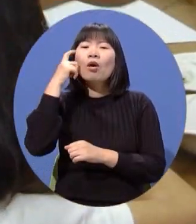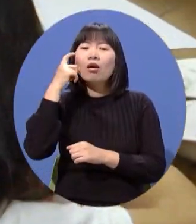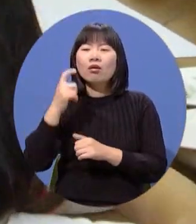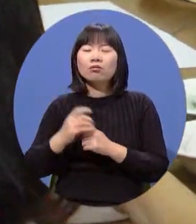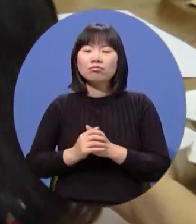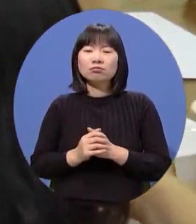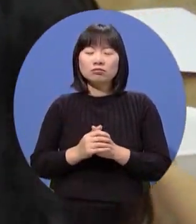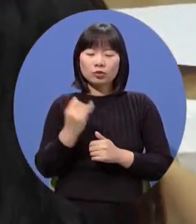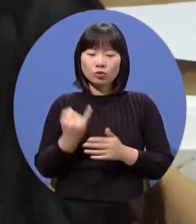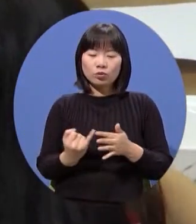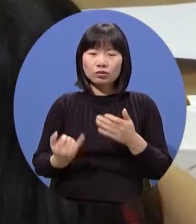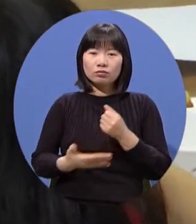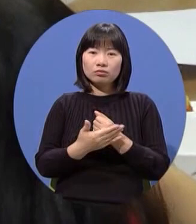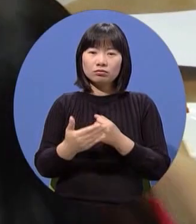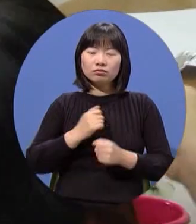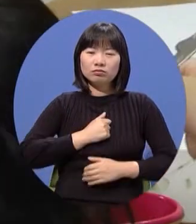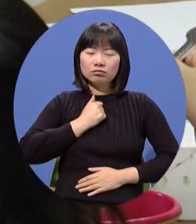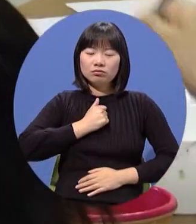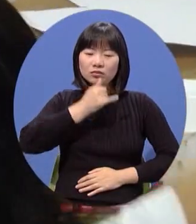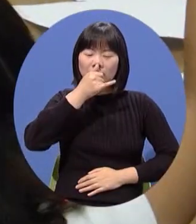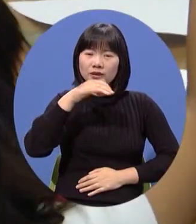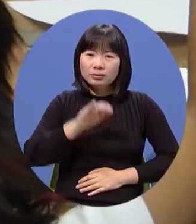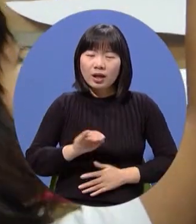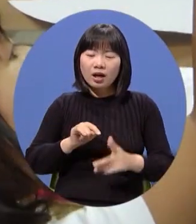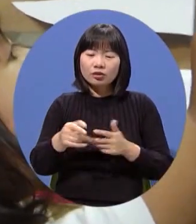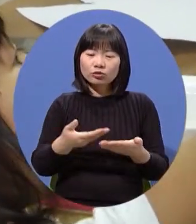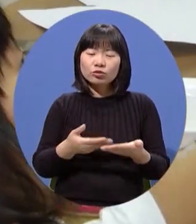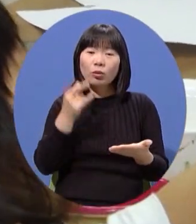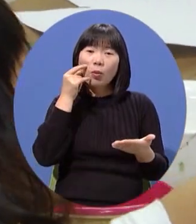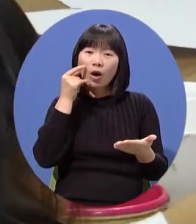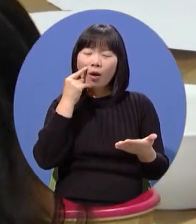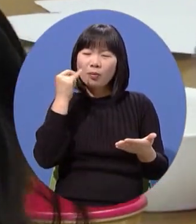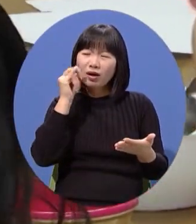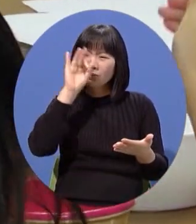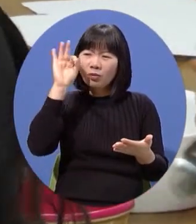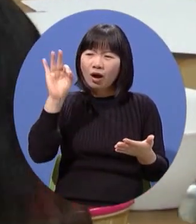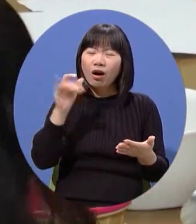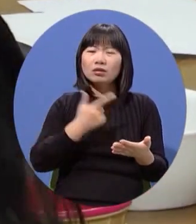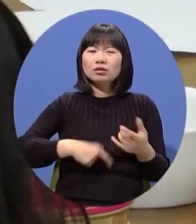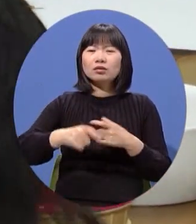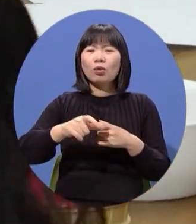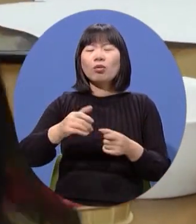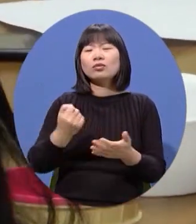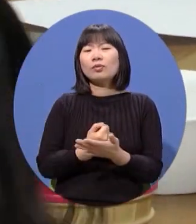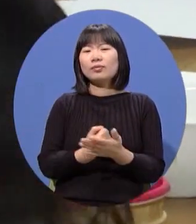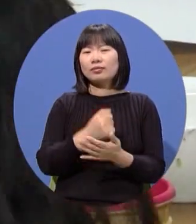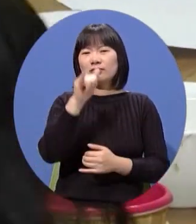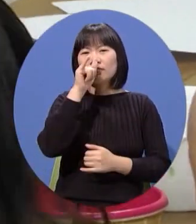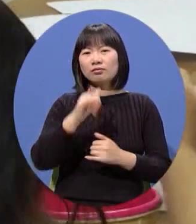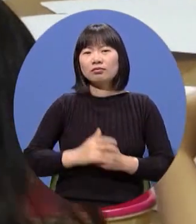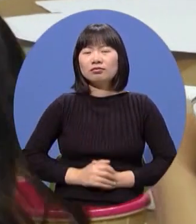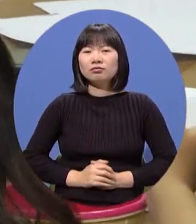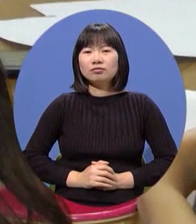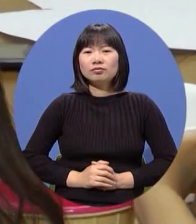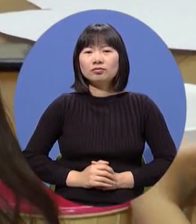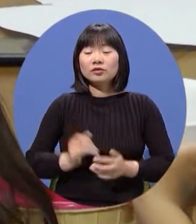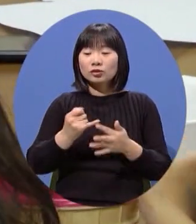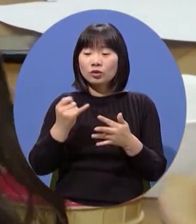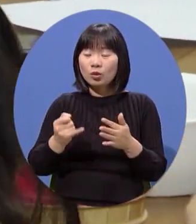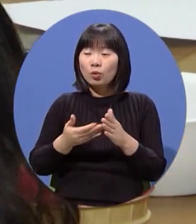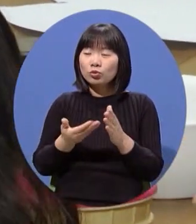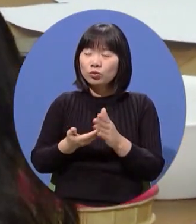화났으니까. 동생 때문에 화가 났지만 이해 못 해주는 엄마가 더 서운한 아이. 아니 와봐. 윤서 국물